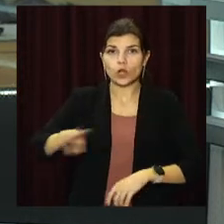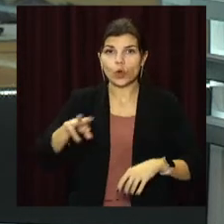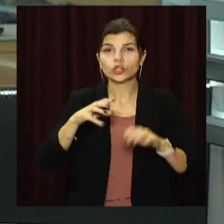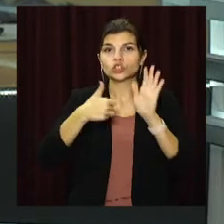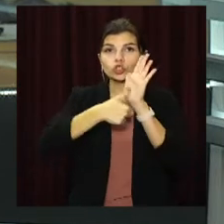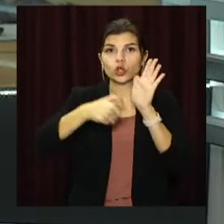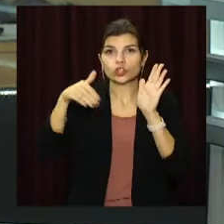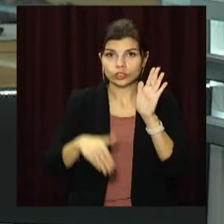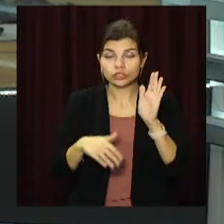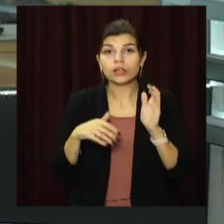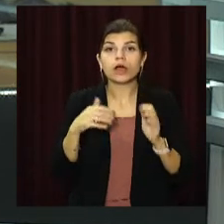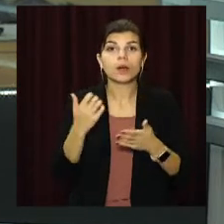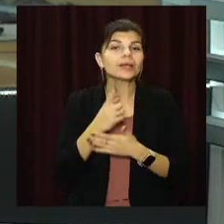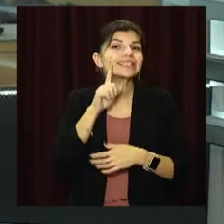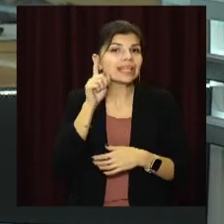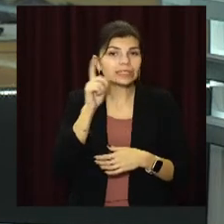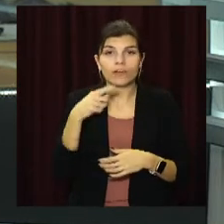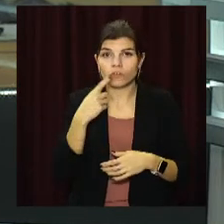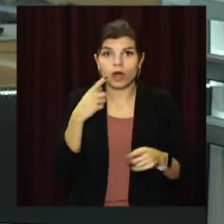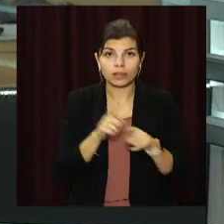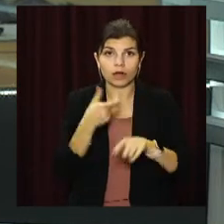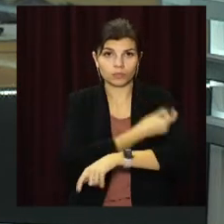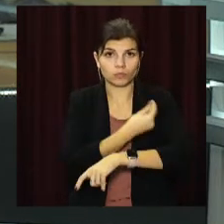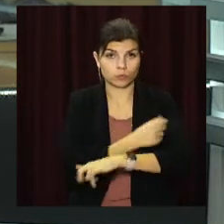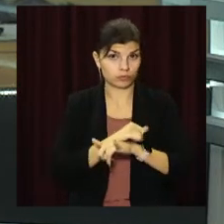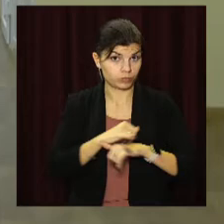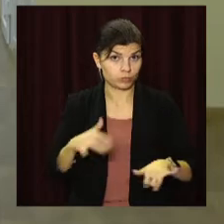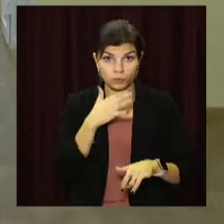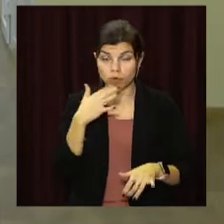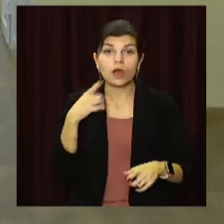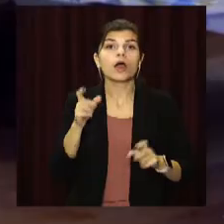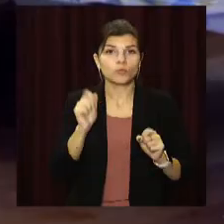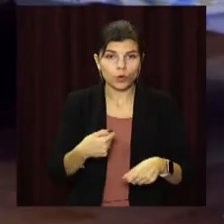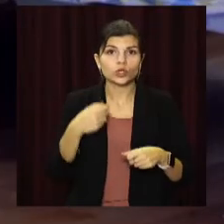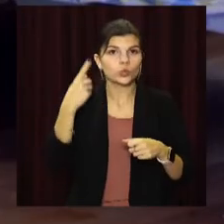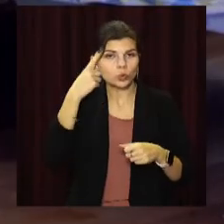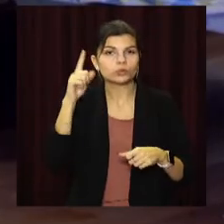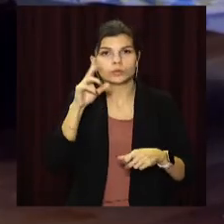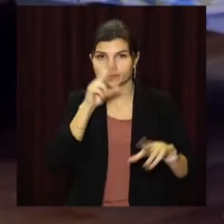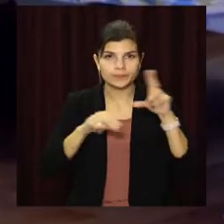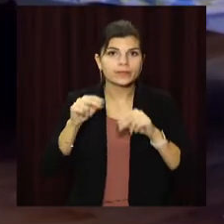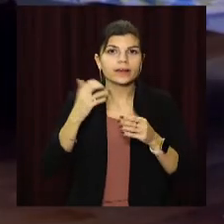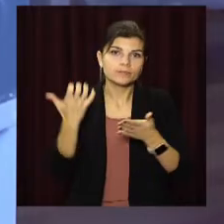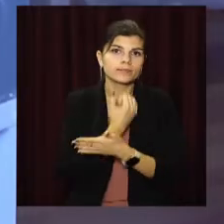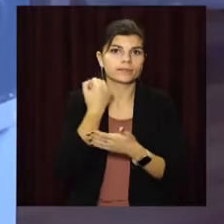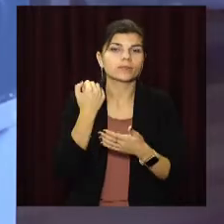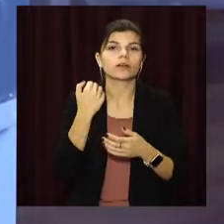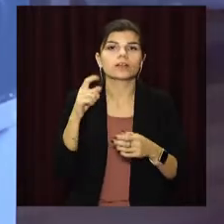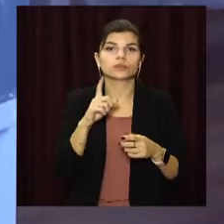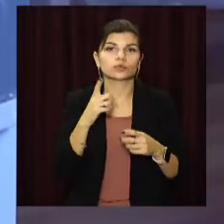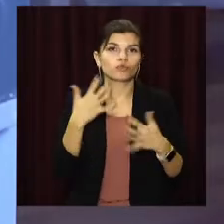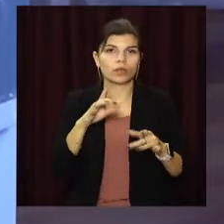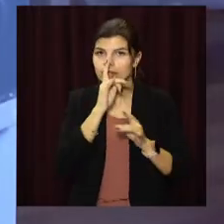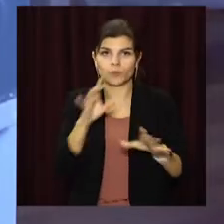1 600 000. Володимир Зеленський переконаний, ріст темпів імунізації дозволить подолати пік захворюваності. Вперше за 3 місяці